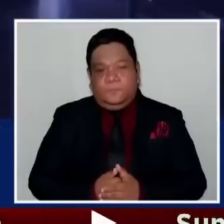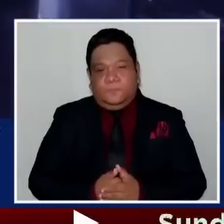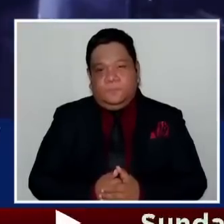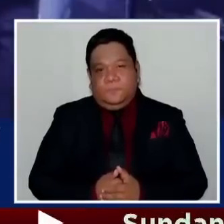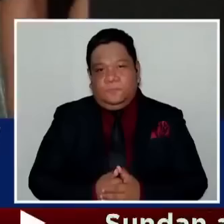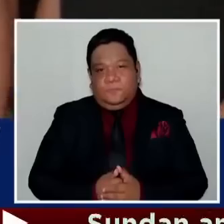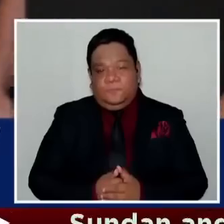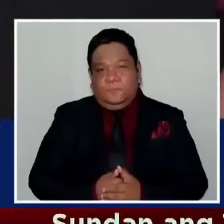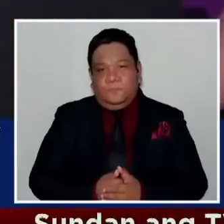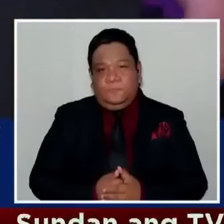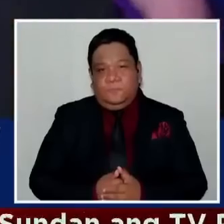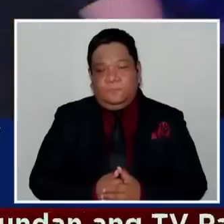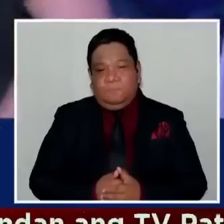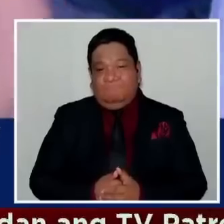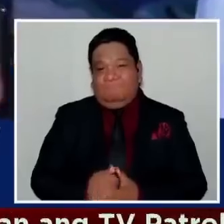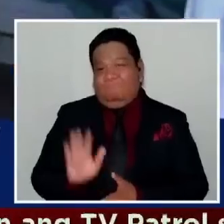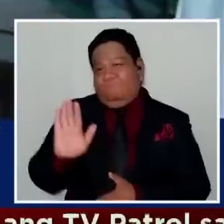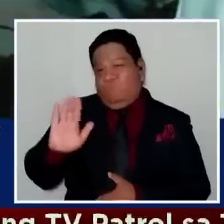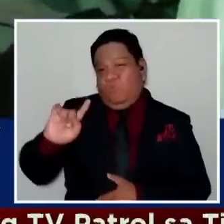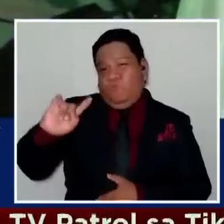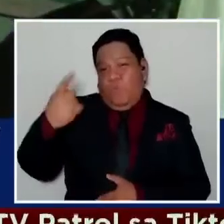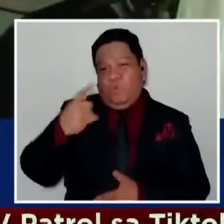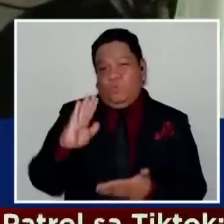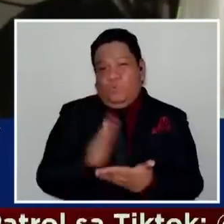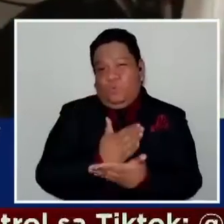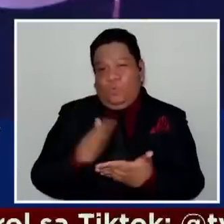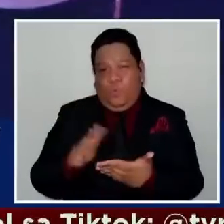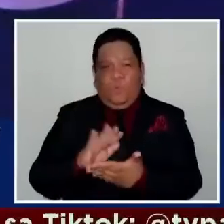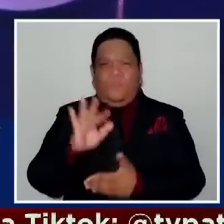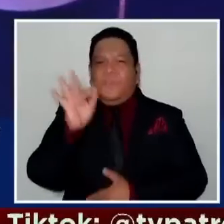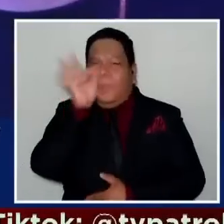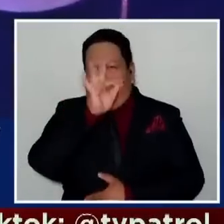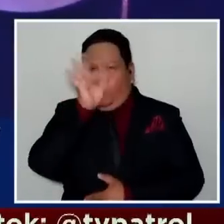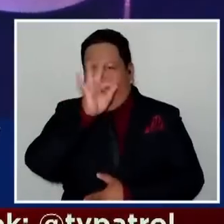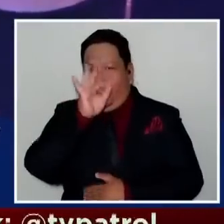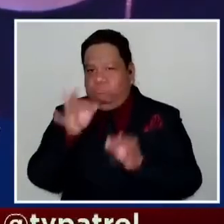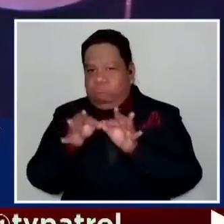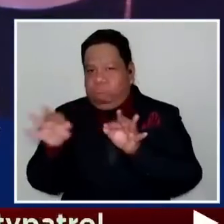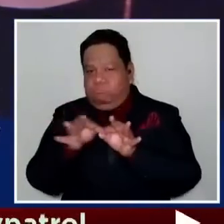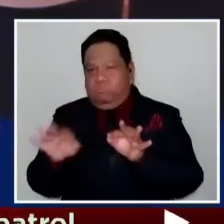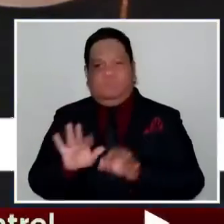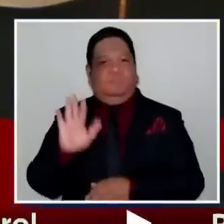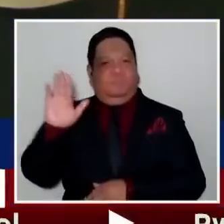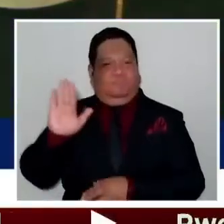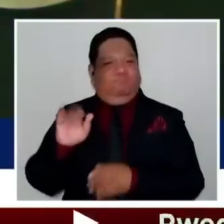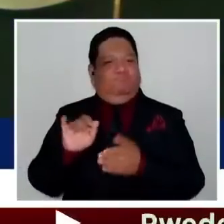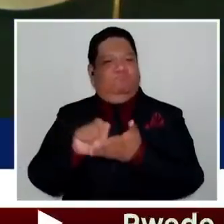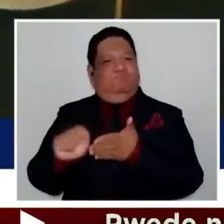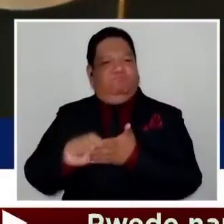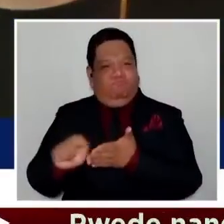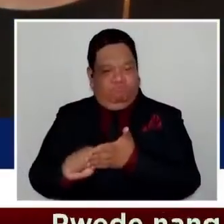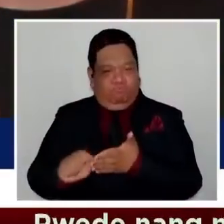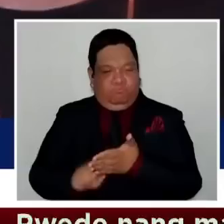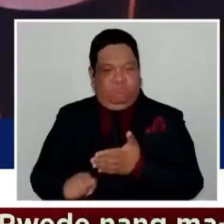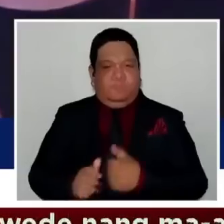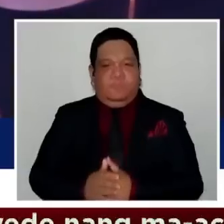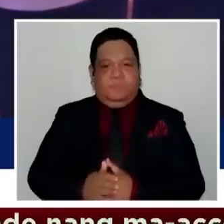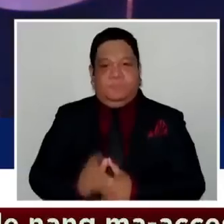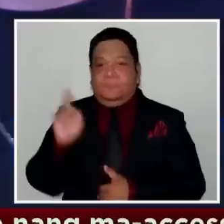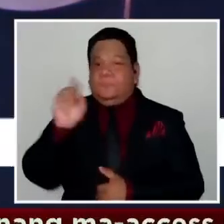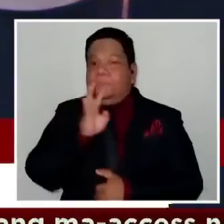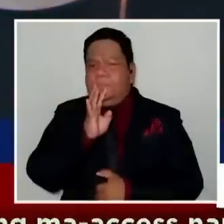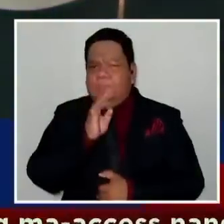Ito ang unang kanta in Filipino na sinulat ng banda. I would really lean towards writing in English, so